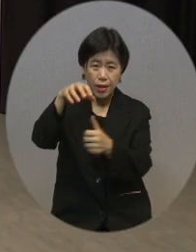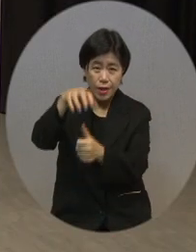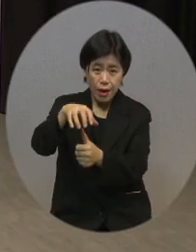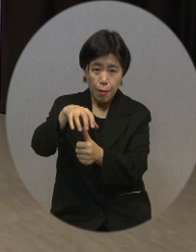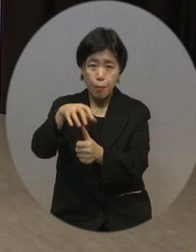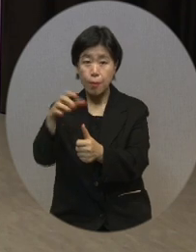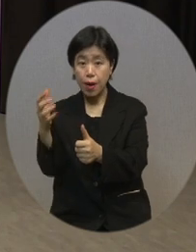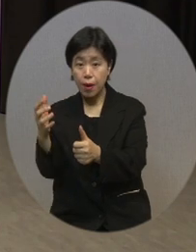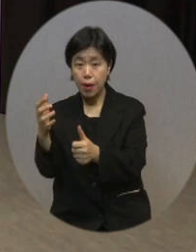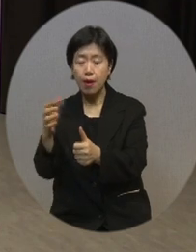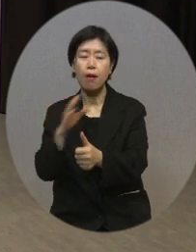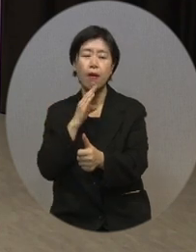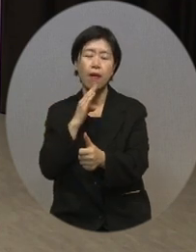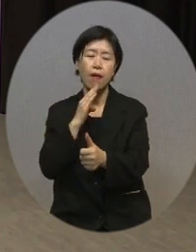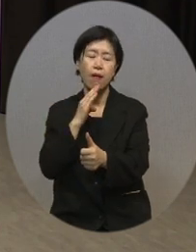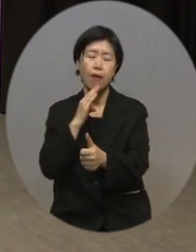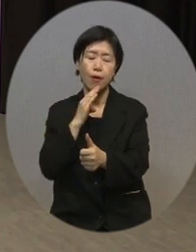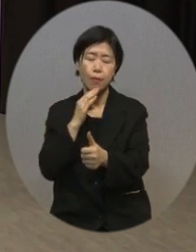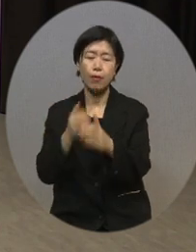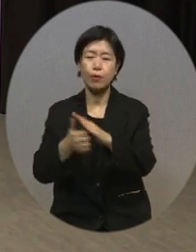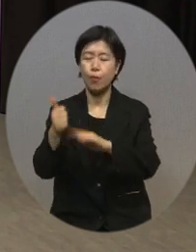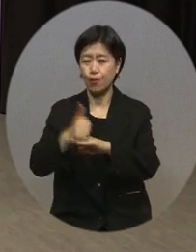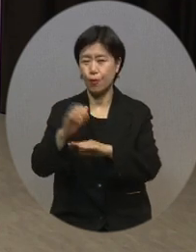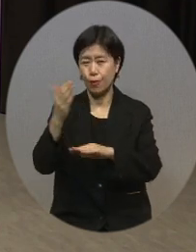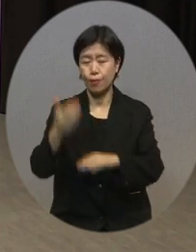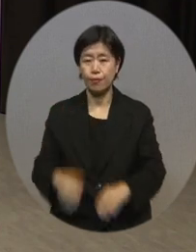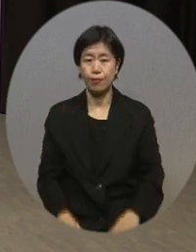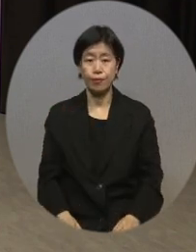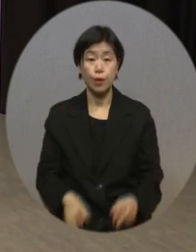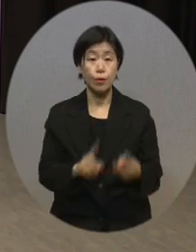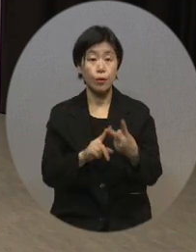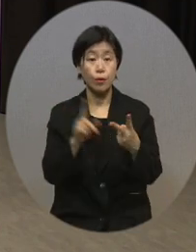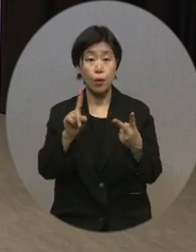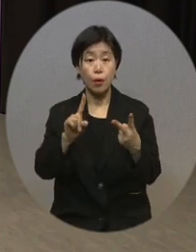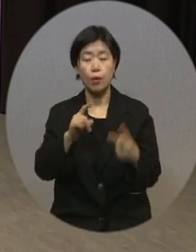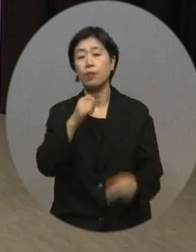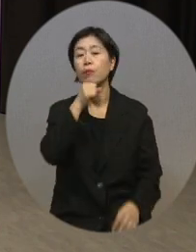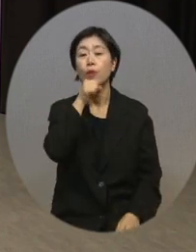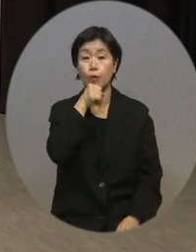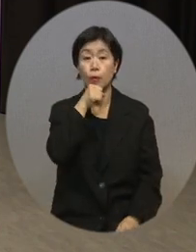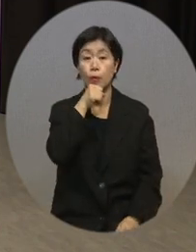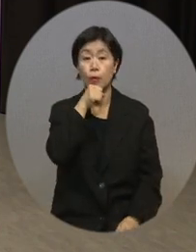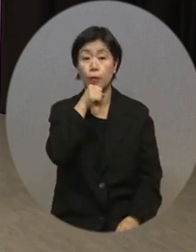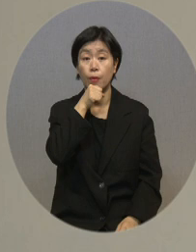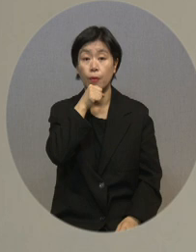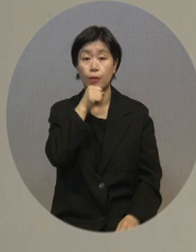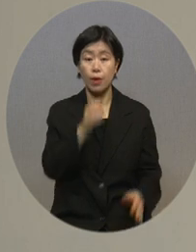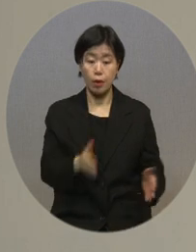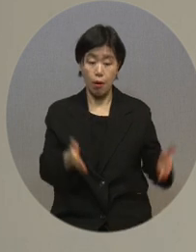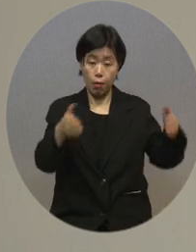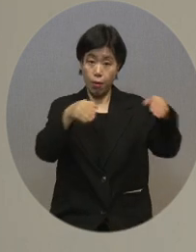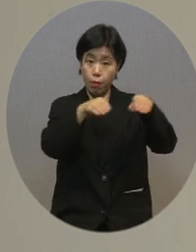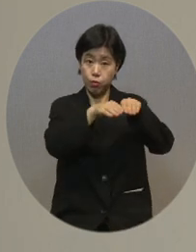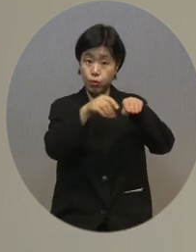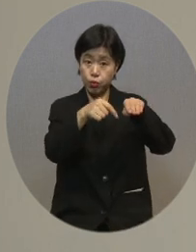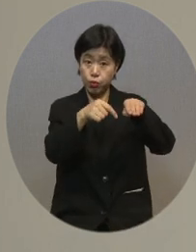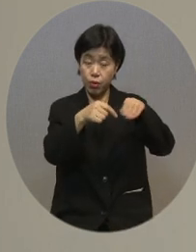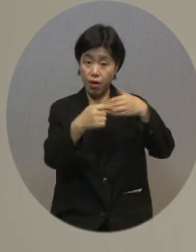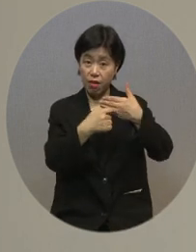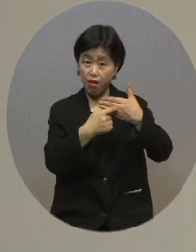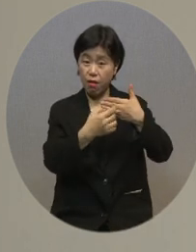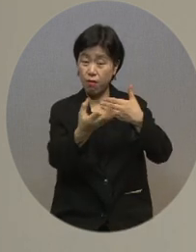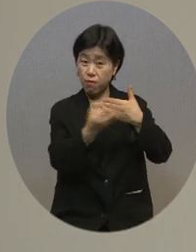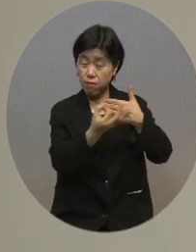번째는 명동 아시죠? 네. 예. 명동에 옥외관 건물 일반인들이 이제 쉽게